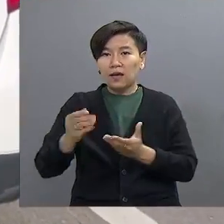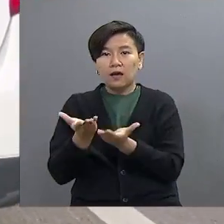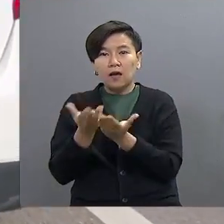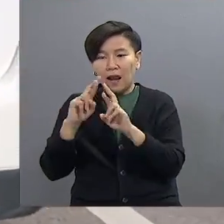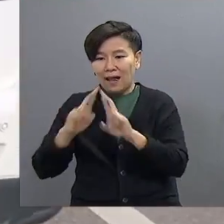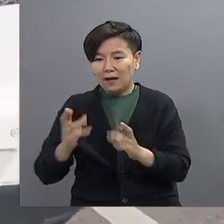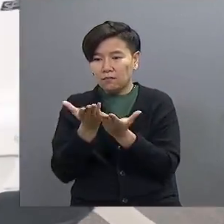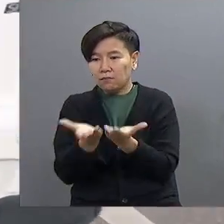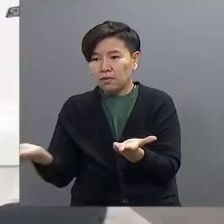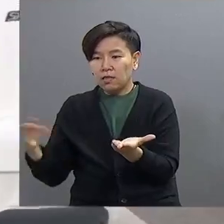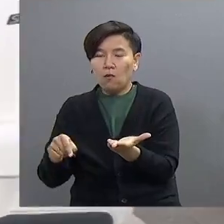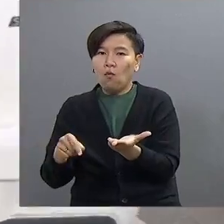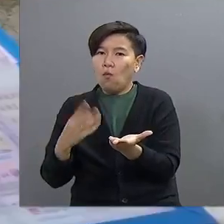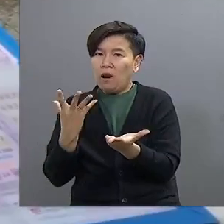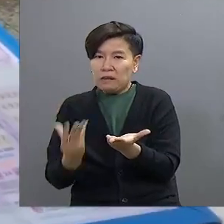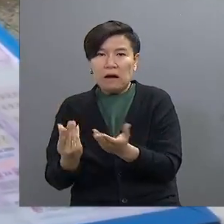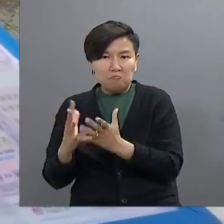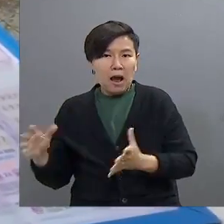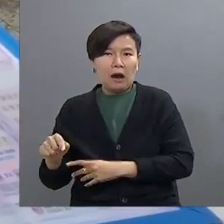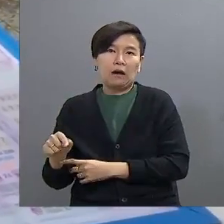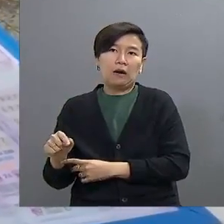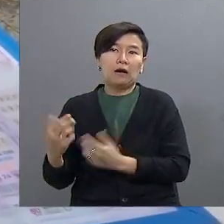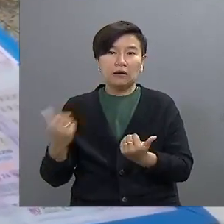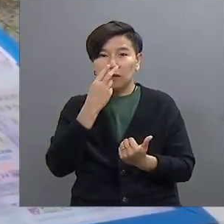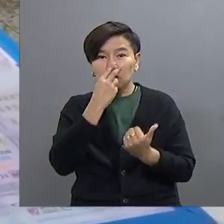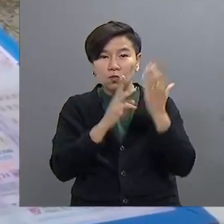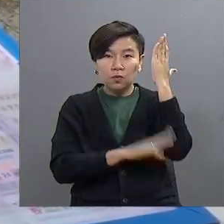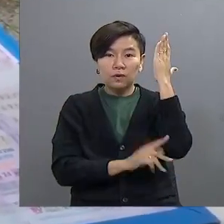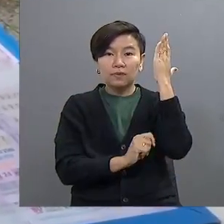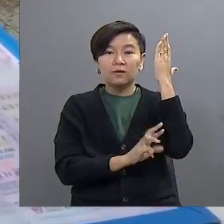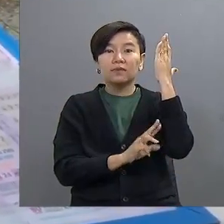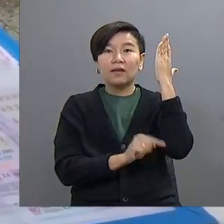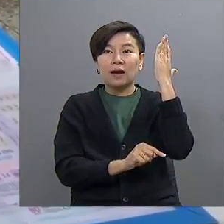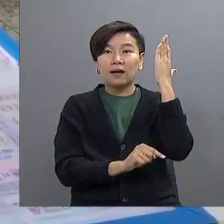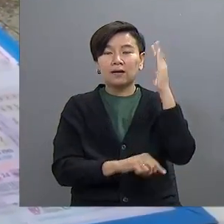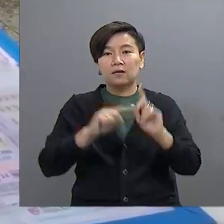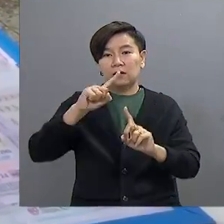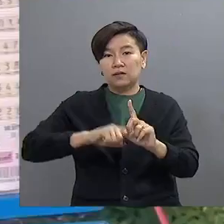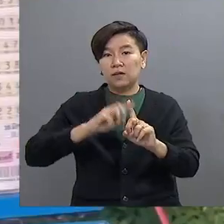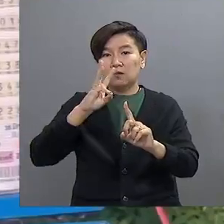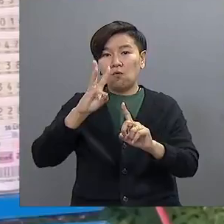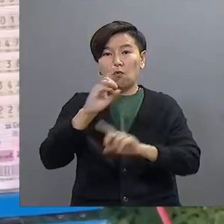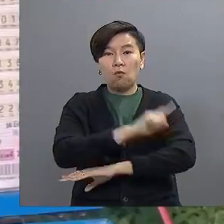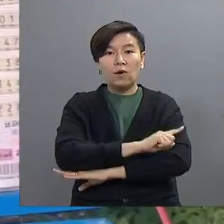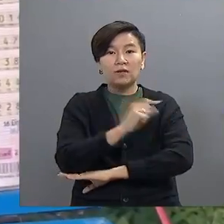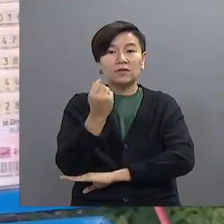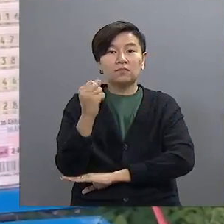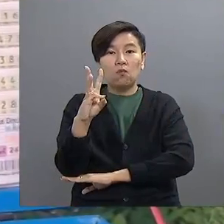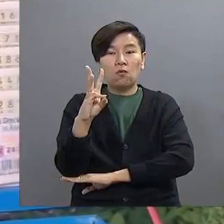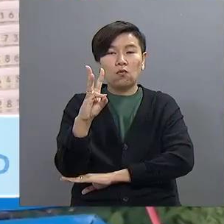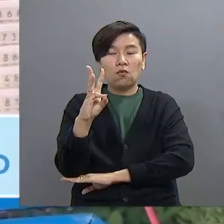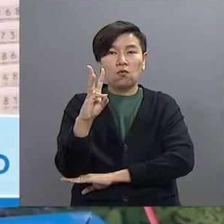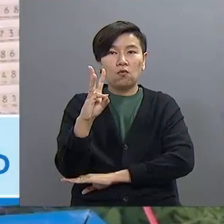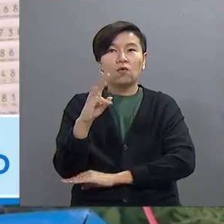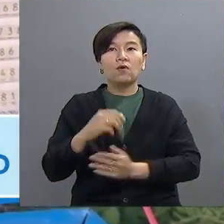ะทีมข่าวเราลงพื้นที่ไปสำรวจแผงจำหน่ายสลากกินแบ่งรัฐบาลงวด16มิถุนายนนี้จริงๆแล้วเป็นงวดแรกนะหลังจากรัฐบ